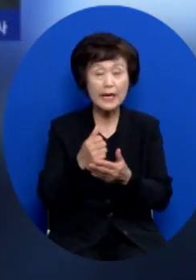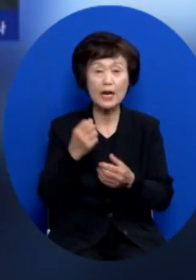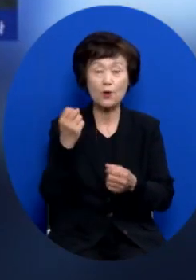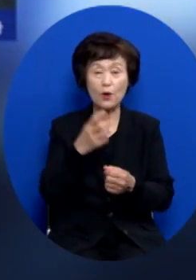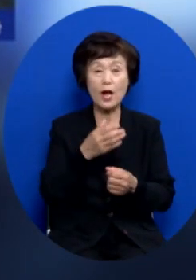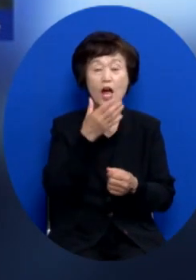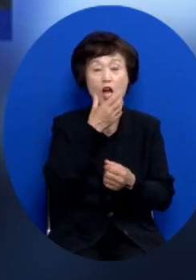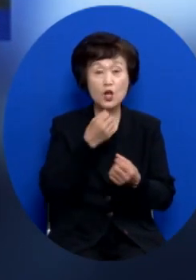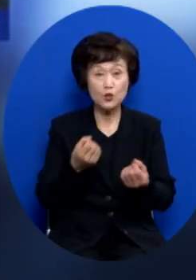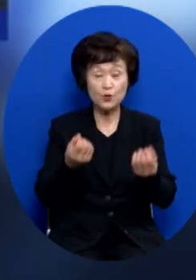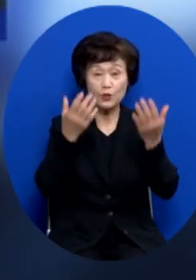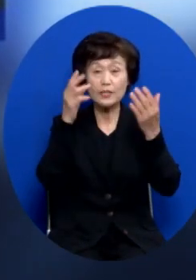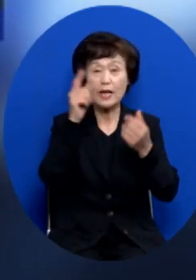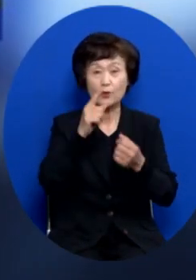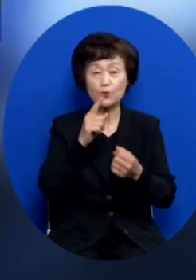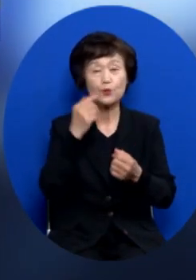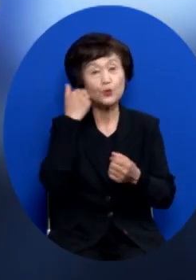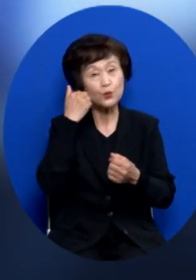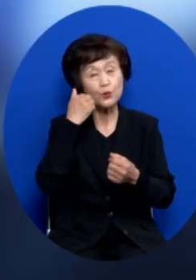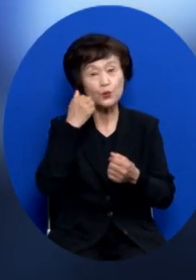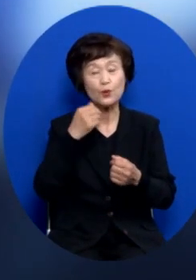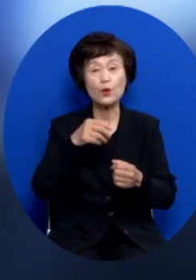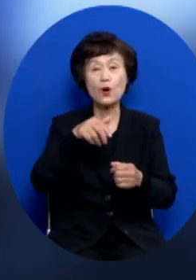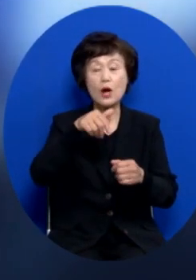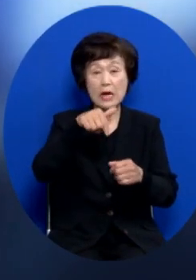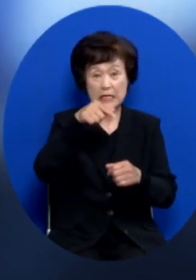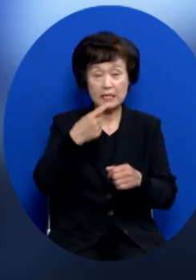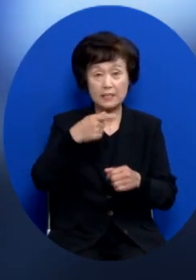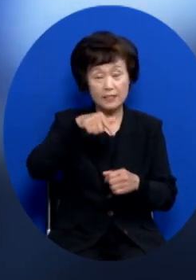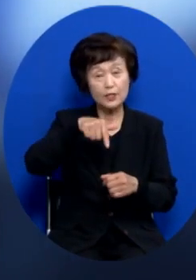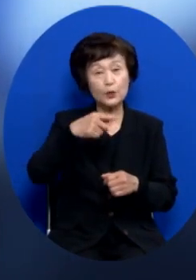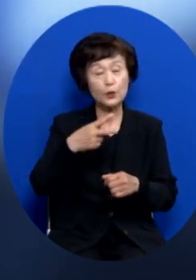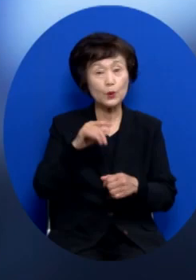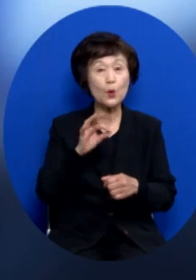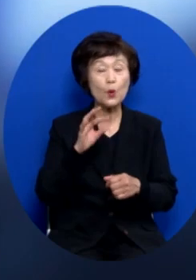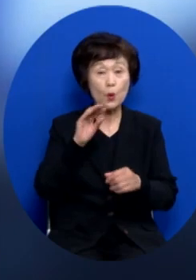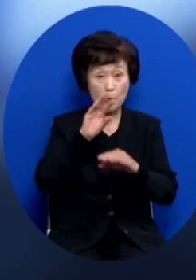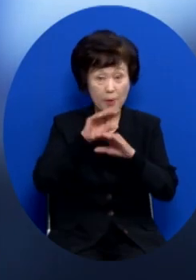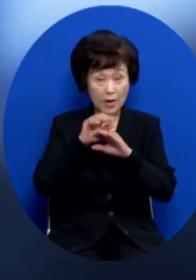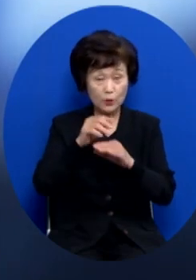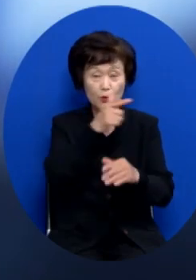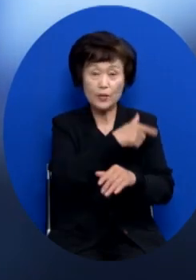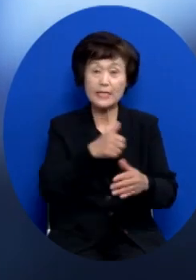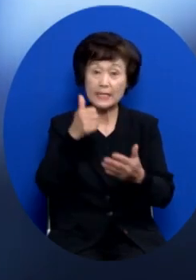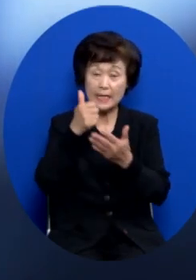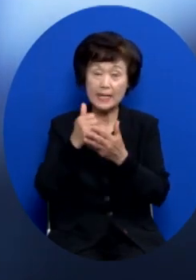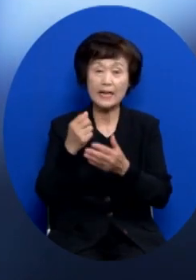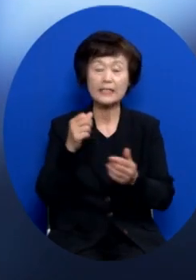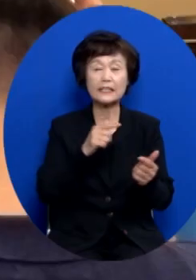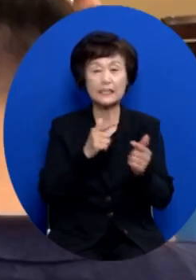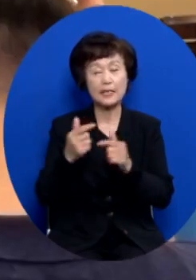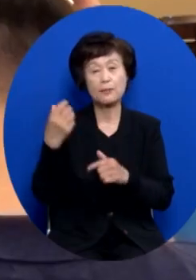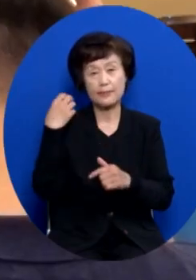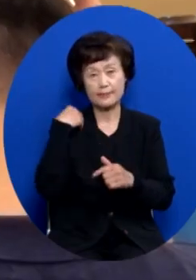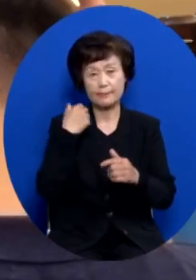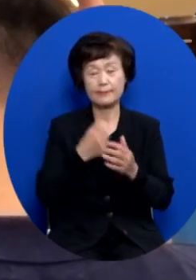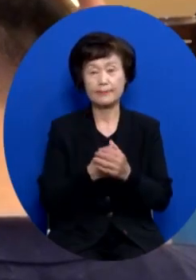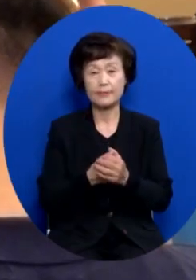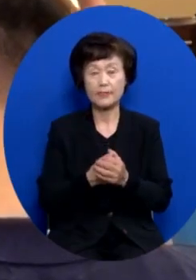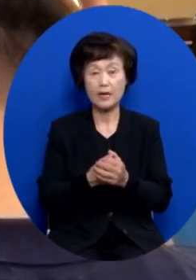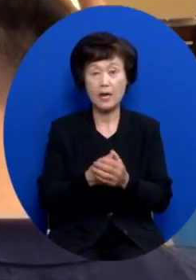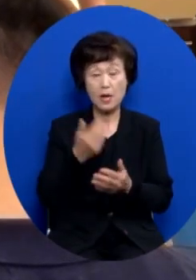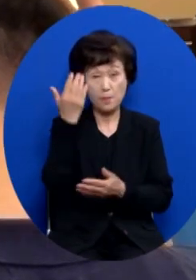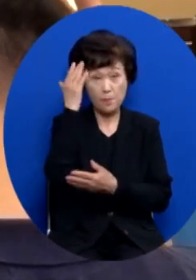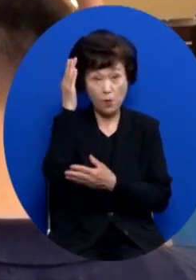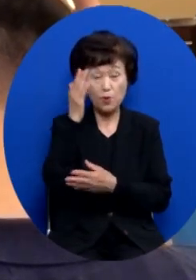축사는 극동방송 이사장 김장환 목사, 황교안 전 국무총리, 고려대학교 김병철 전 총장 등이 맡습니다. 포럼의